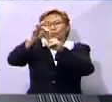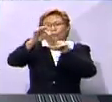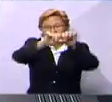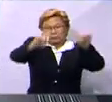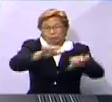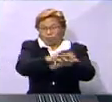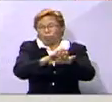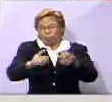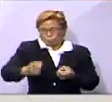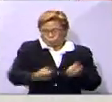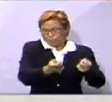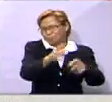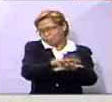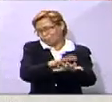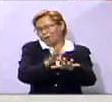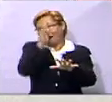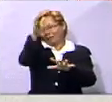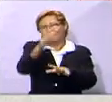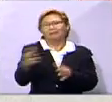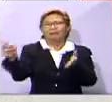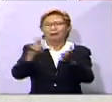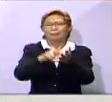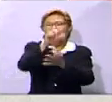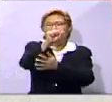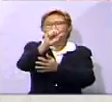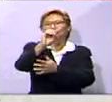tumpuan seperti Bukit Bintang. Laporan Somi Mat Sofi, Berita RTM.